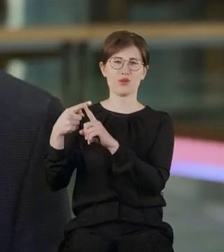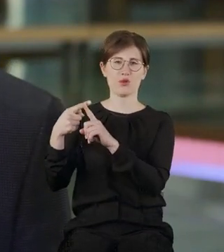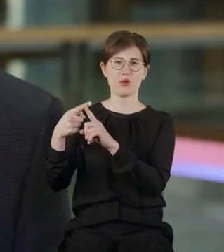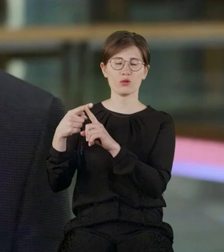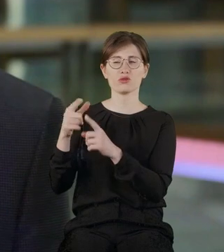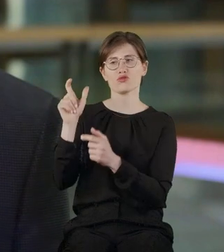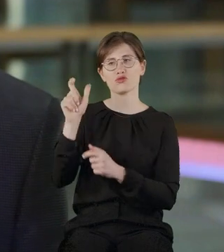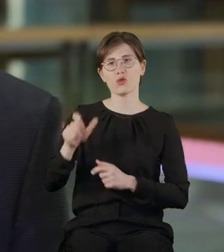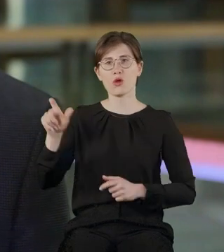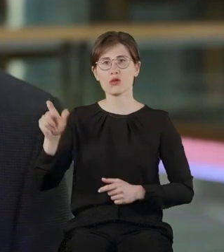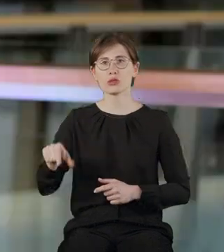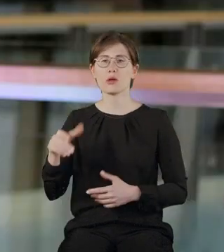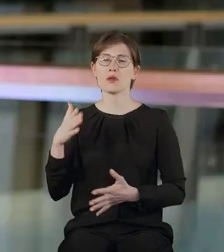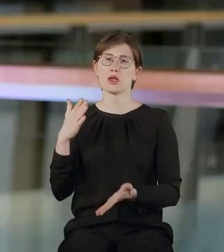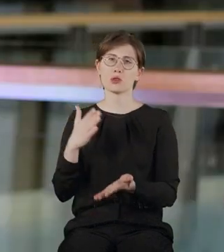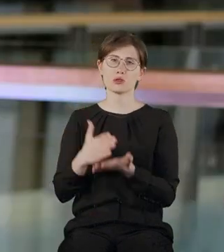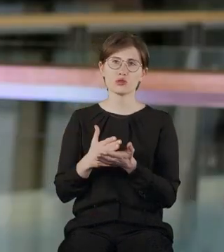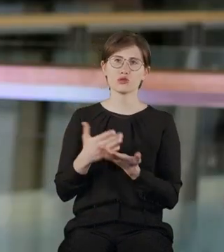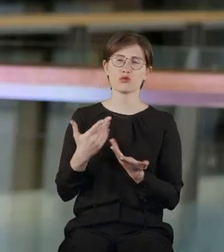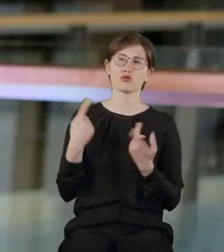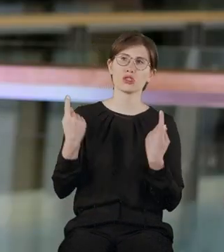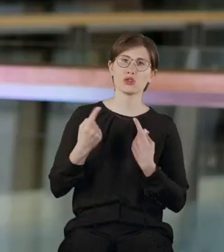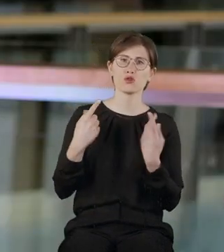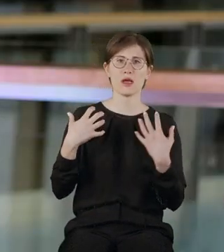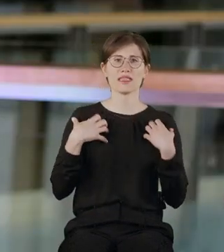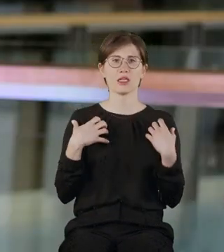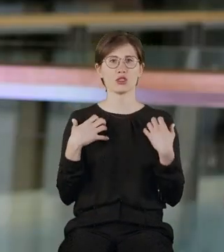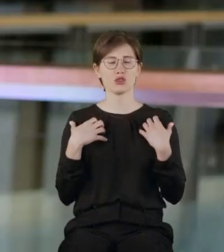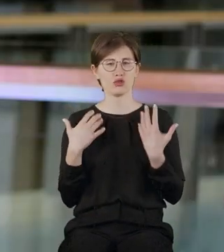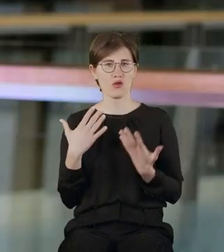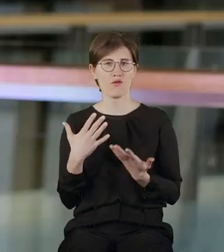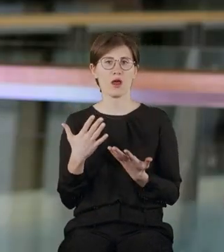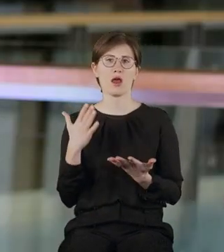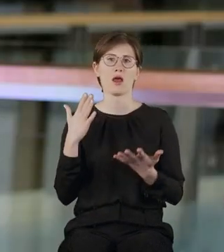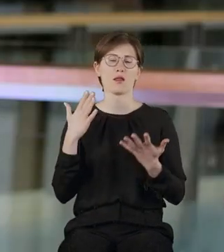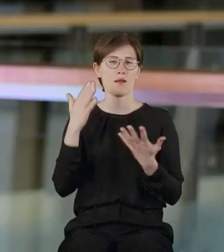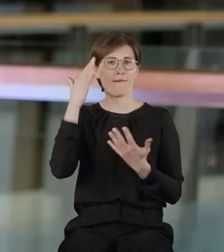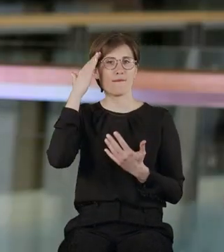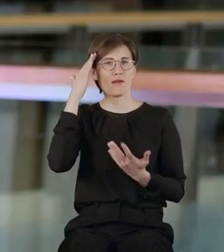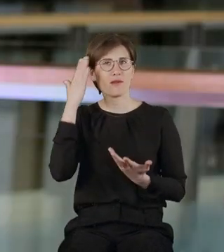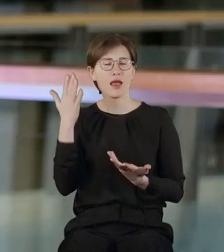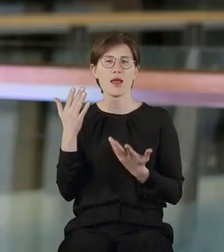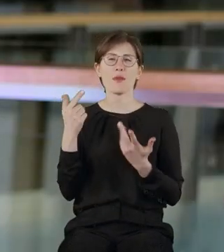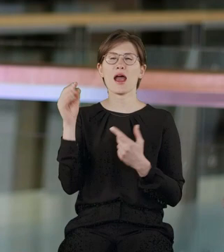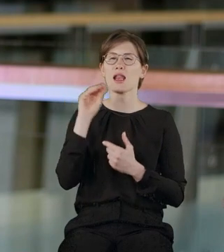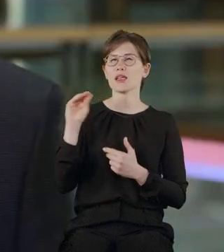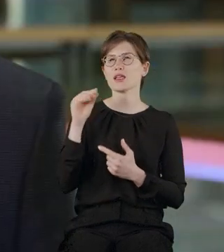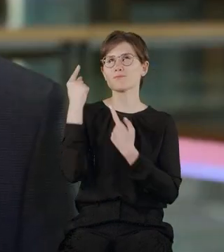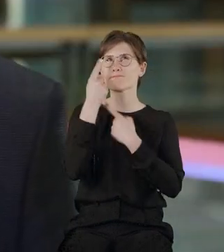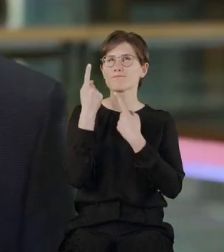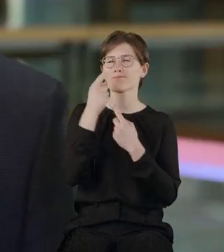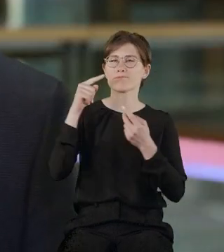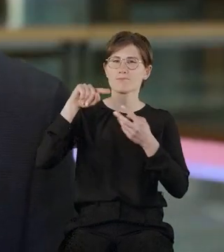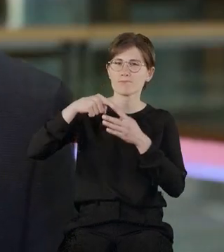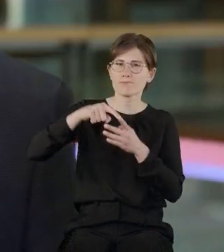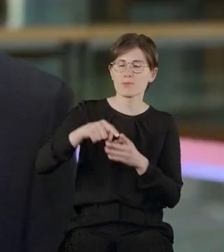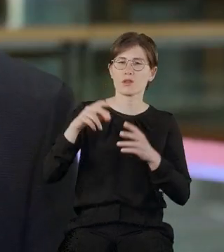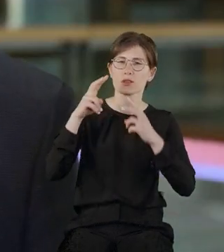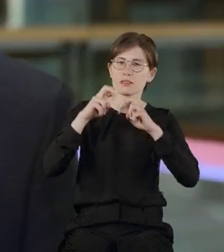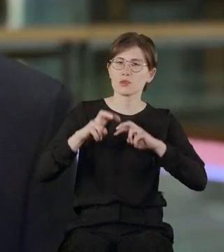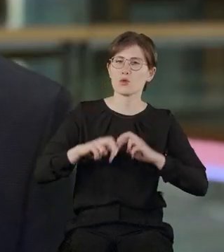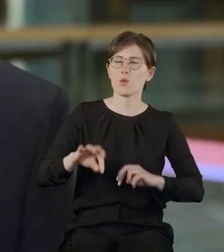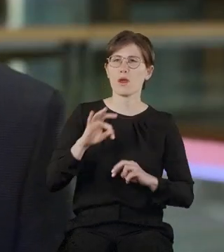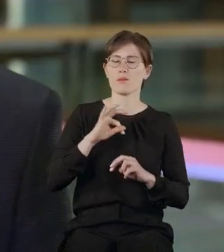czyli osoby, które już mają pewną sytuację życiową ustabilizowaną, ale chcą po prostu zgłębić